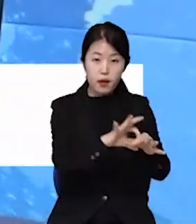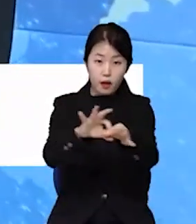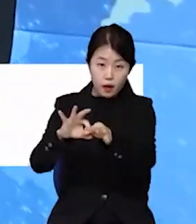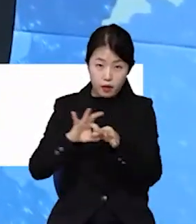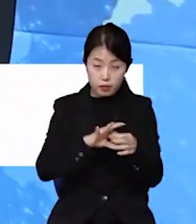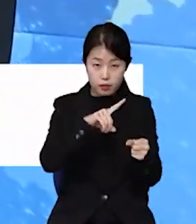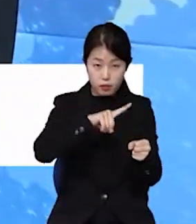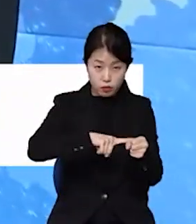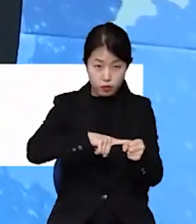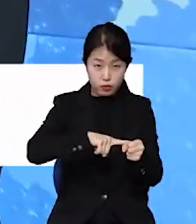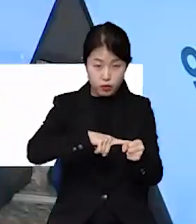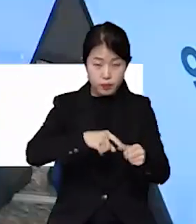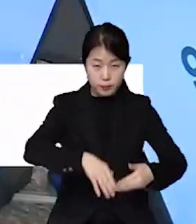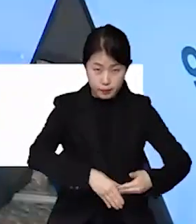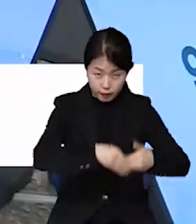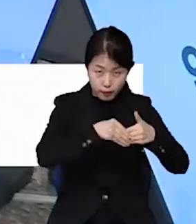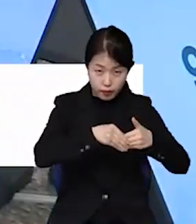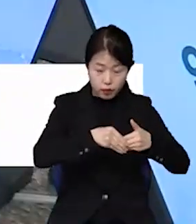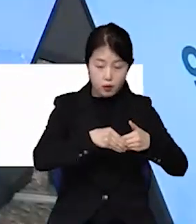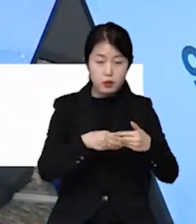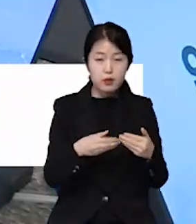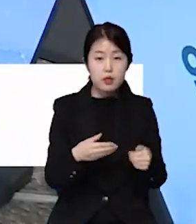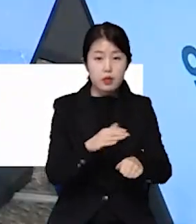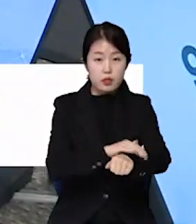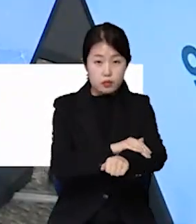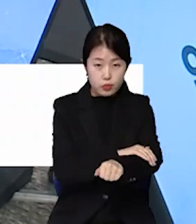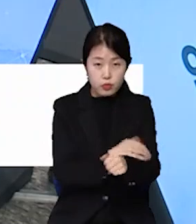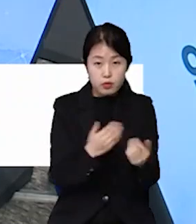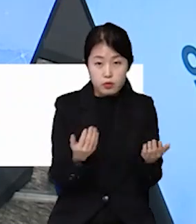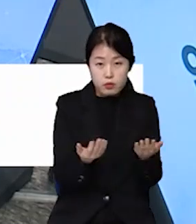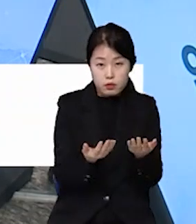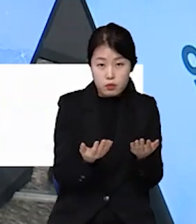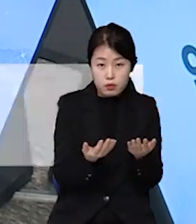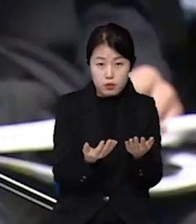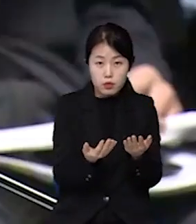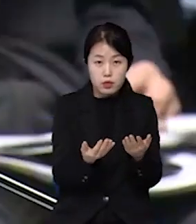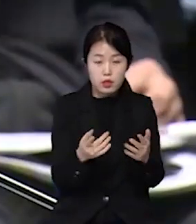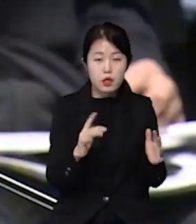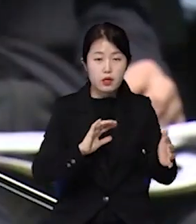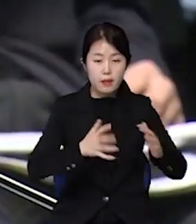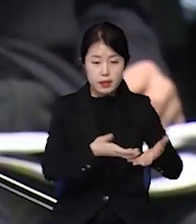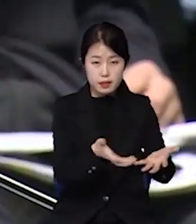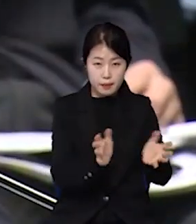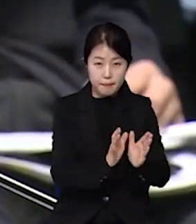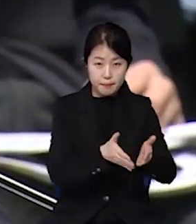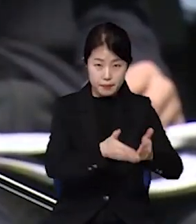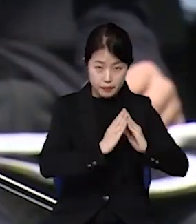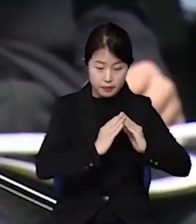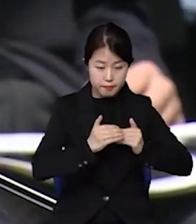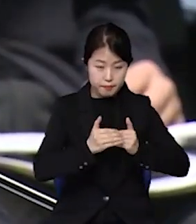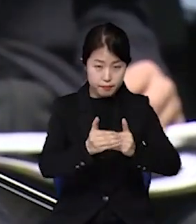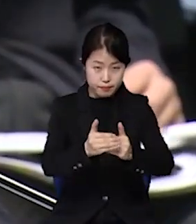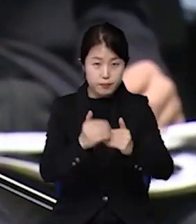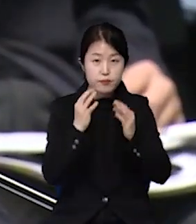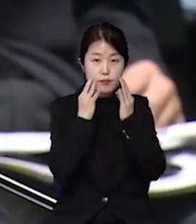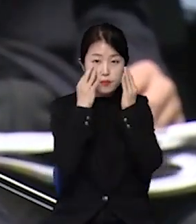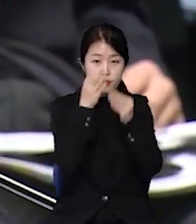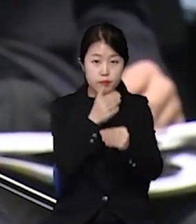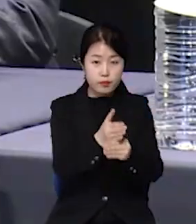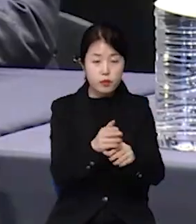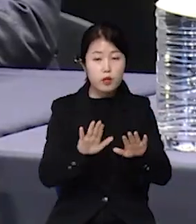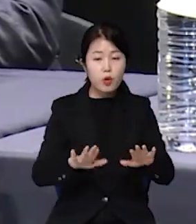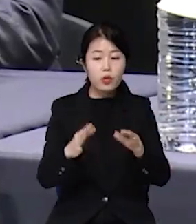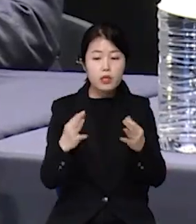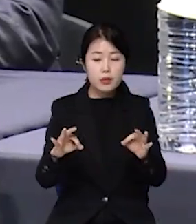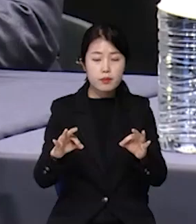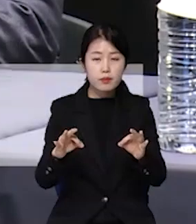상생협약을 체결하고 실무협의체 구성에 나서며 사업에 속도를 내고 있습니다. 이번 협약식에서